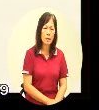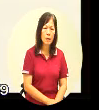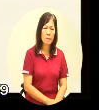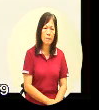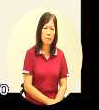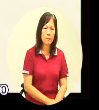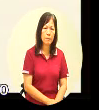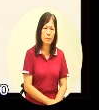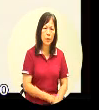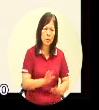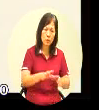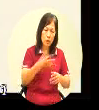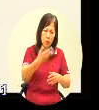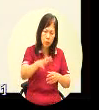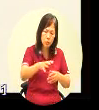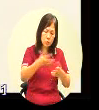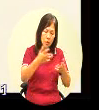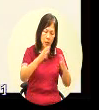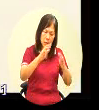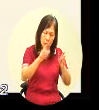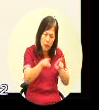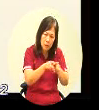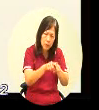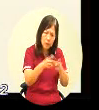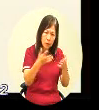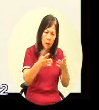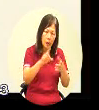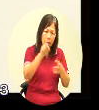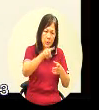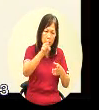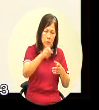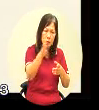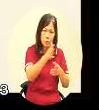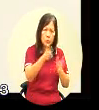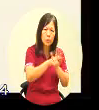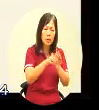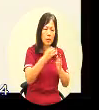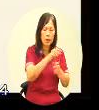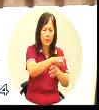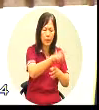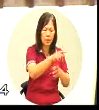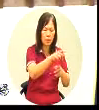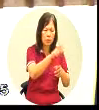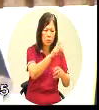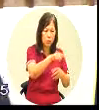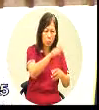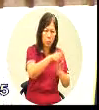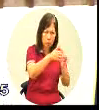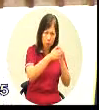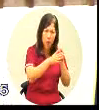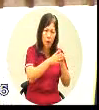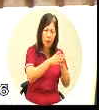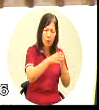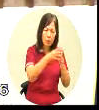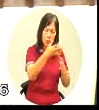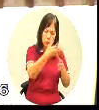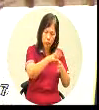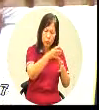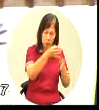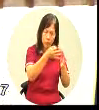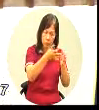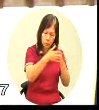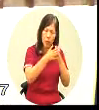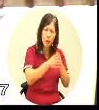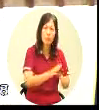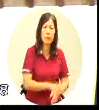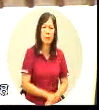他们现况是。用水量是大概一千吨，他们要6000吨的水，不是6000万，6000吨的水。那因